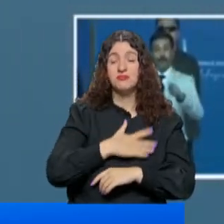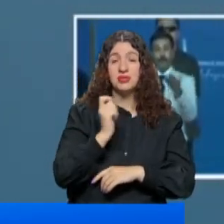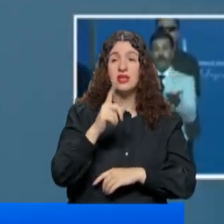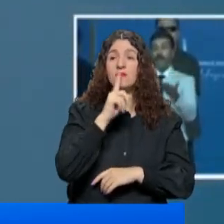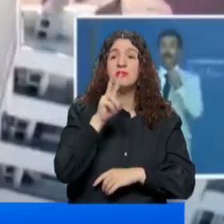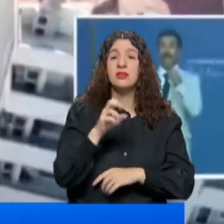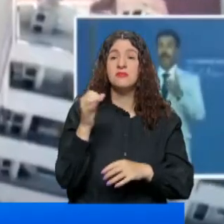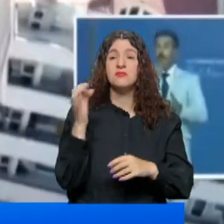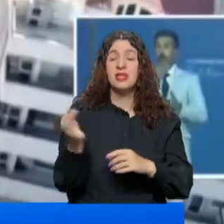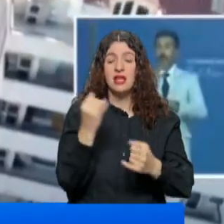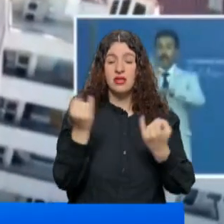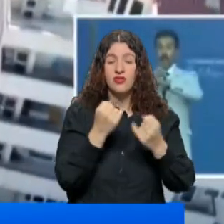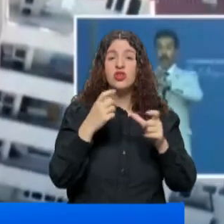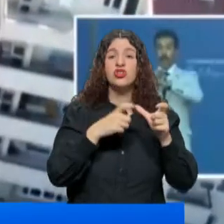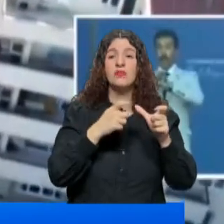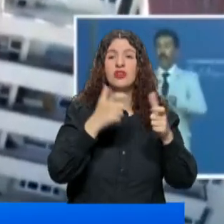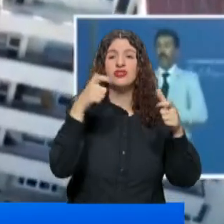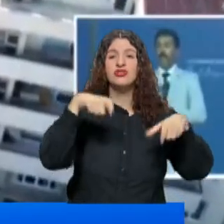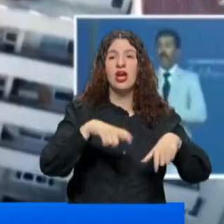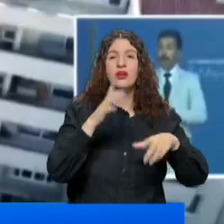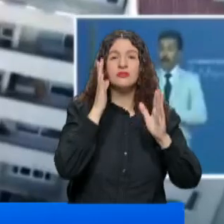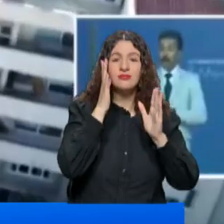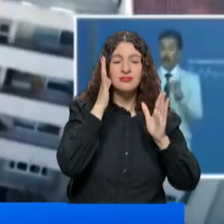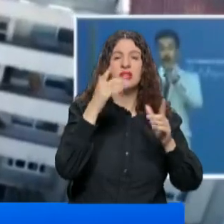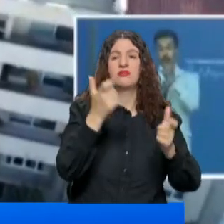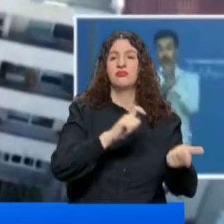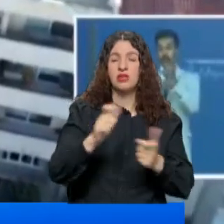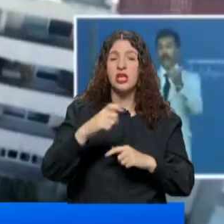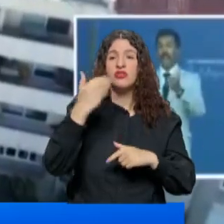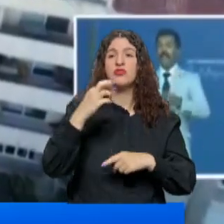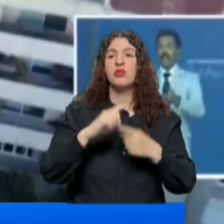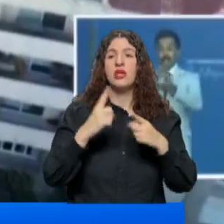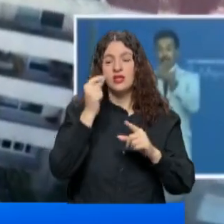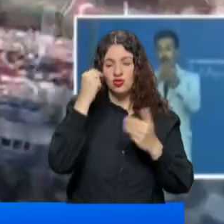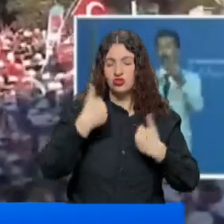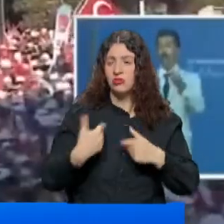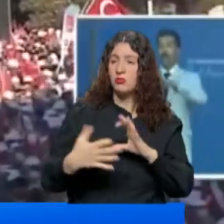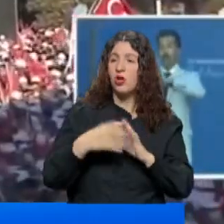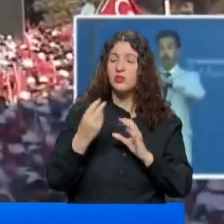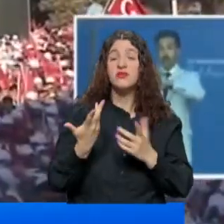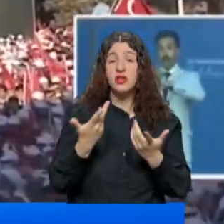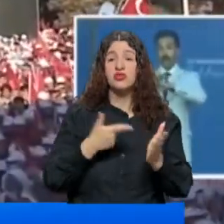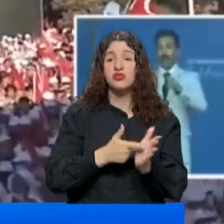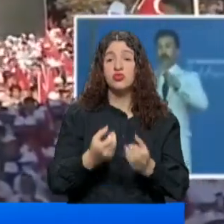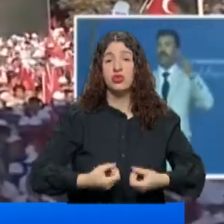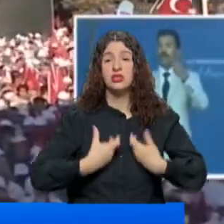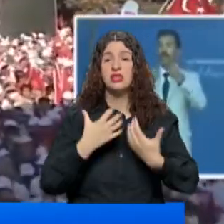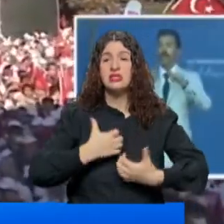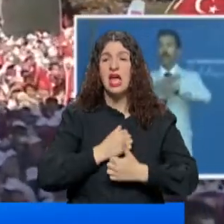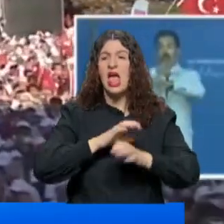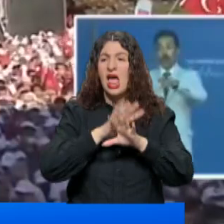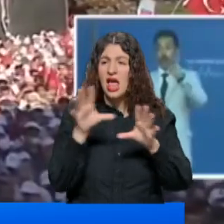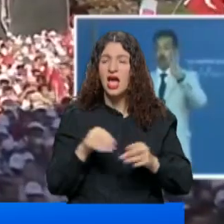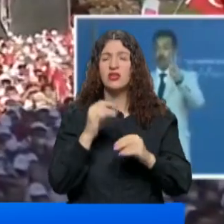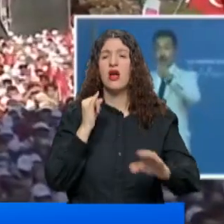milyar tartışmasından Süleyman Şah Türbesi'nin taşınmasına, dış politikanın kişiselleştirilmesinden çiftçi ve üreticinin sıkıntılarına kadar pek